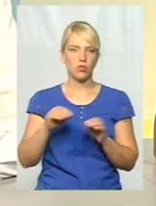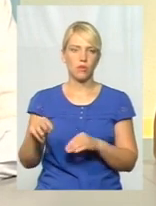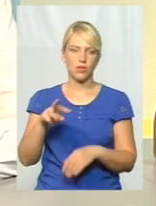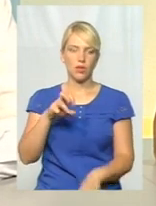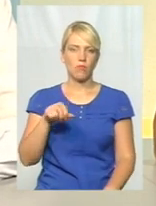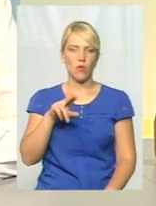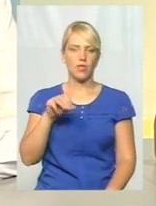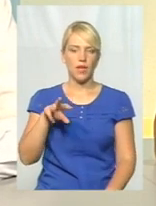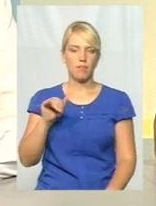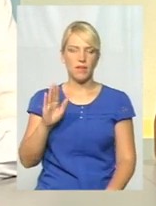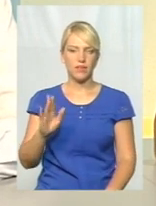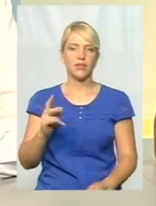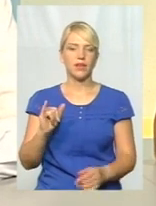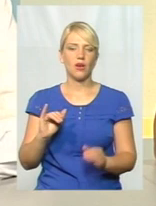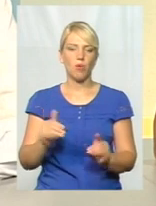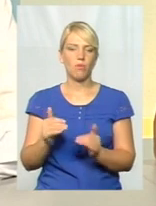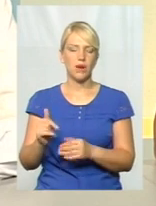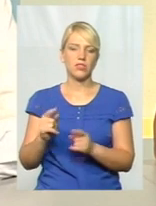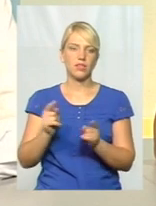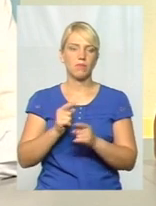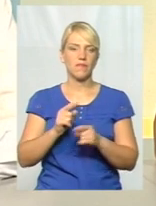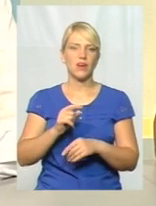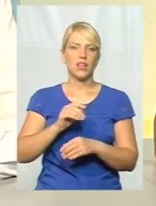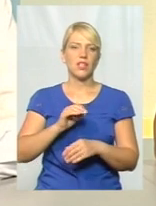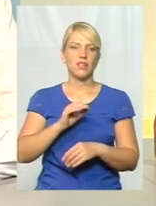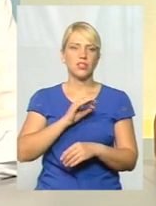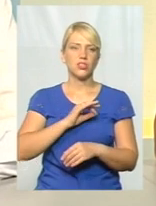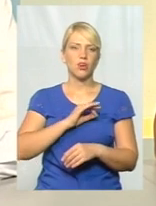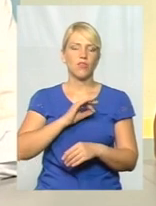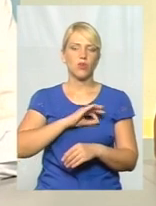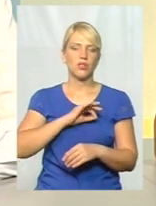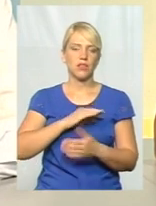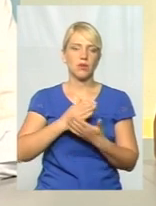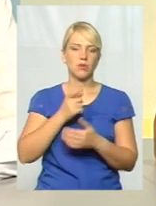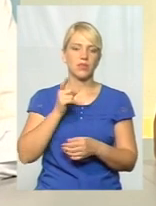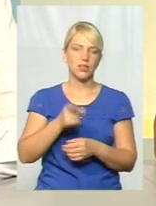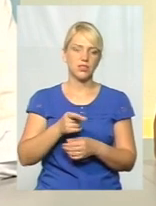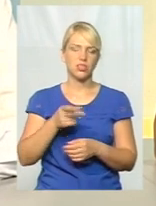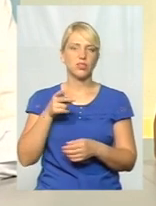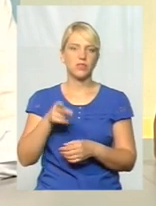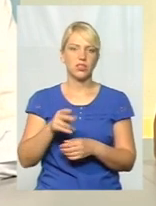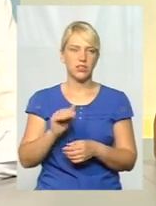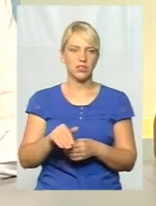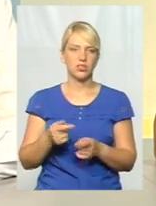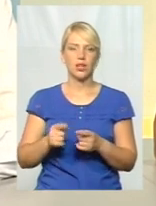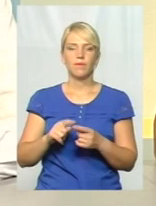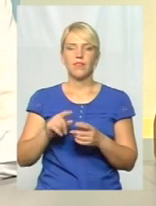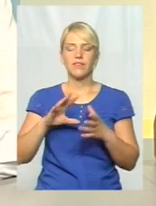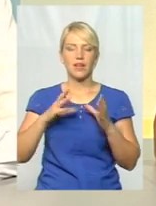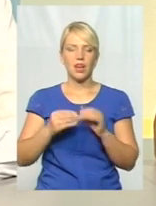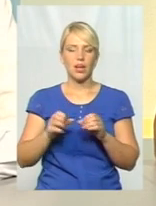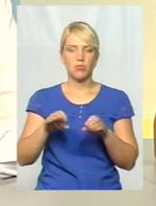також обмеження мінімальної величини використання, тобто від тисячі, від двох тисяч, тому що на сьогоднішній день постанова взагалі не